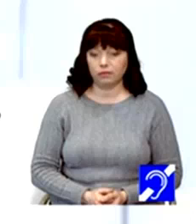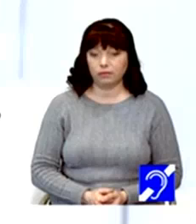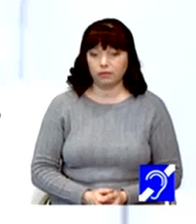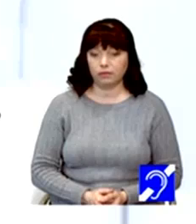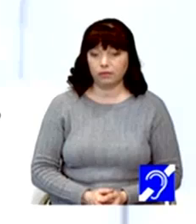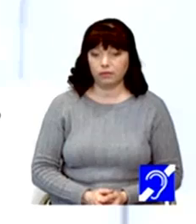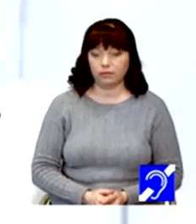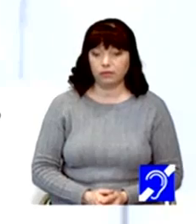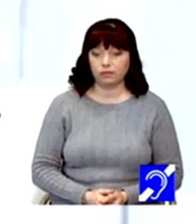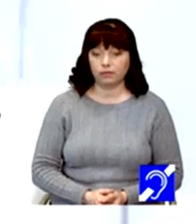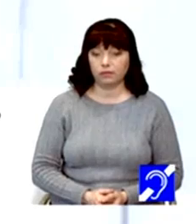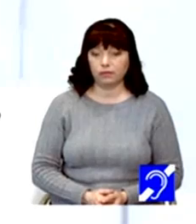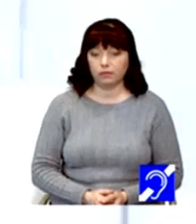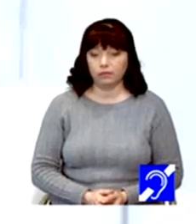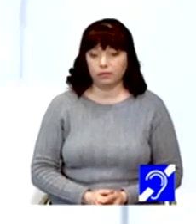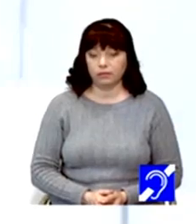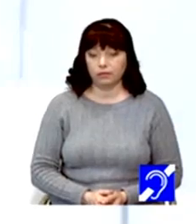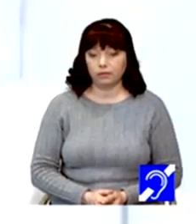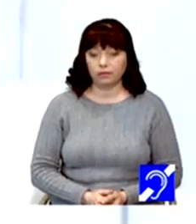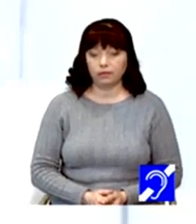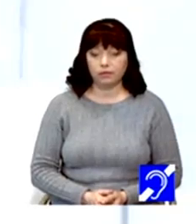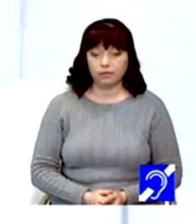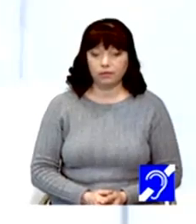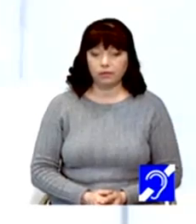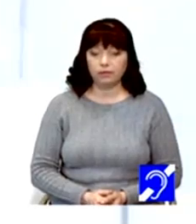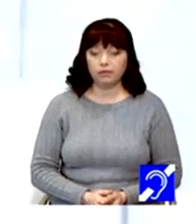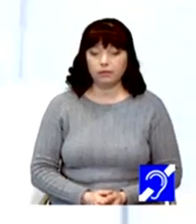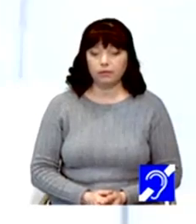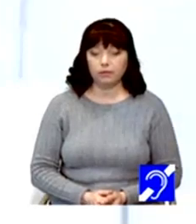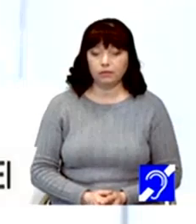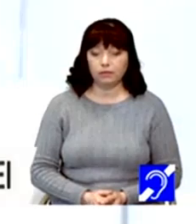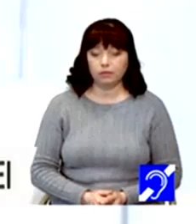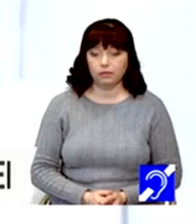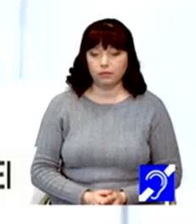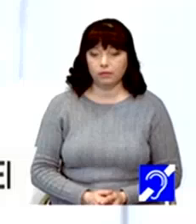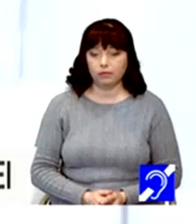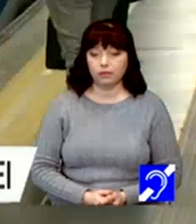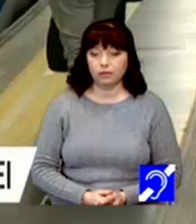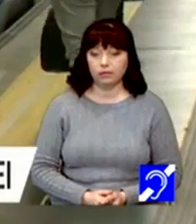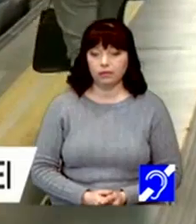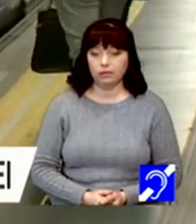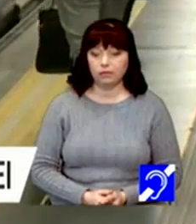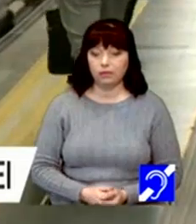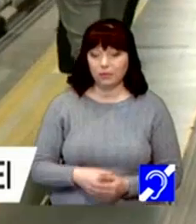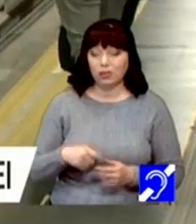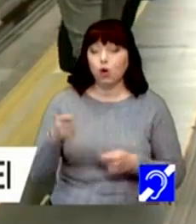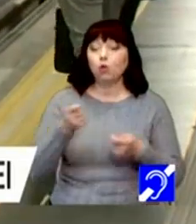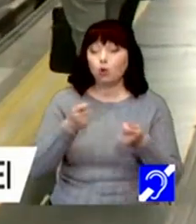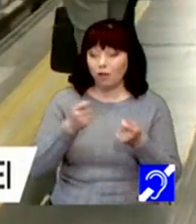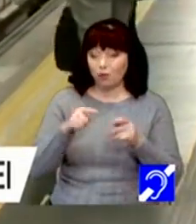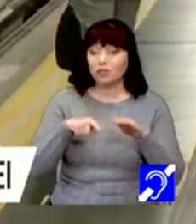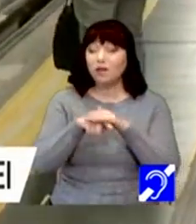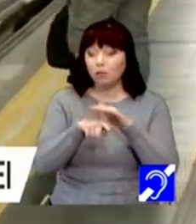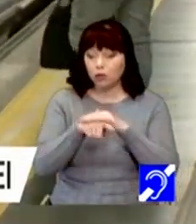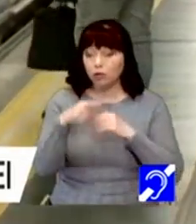medii da a rămas de adecvare la oferta la element of Us Open Air omenie fi pur spirituală contează resultatos de metrou din Madrid oficialii companiei de